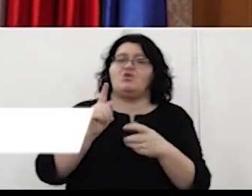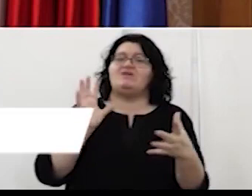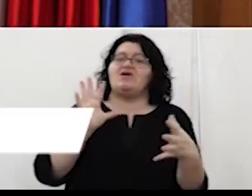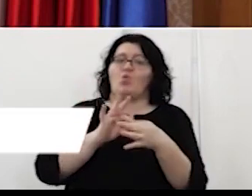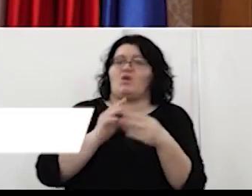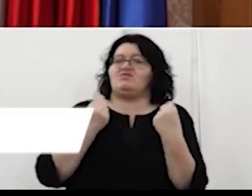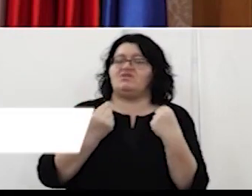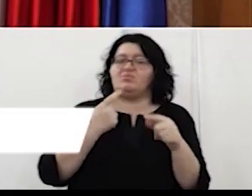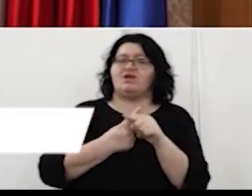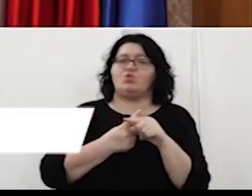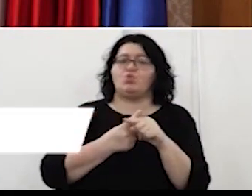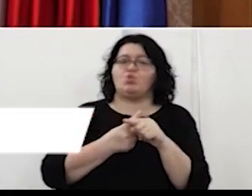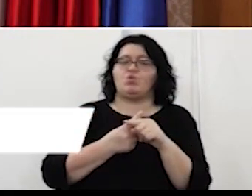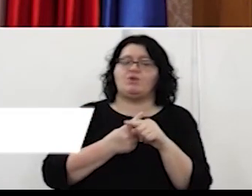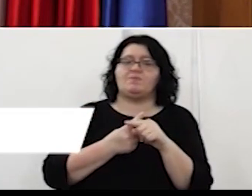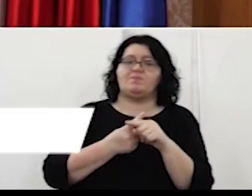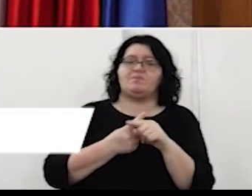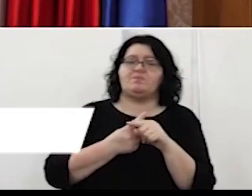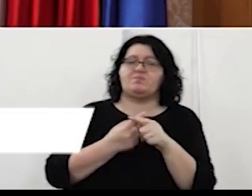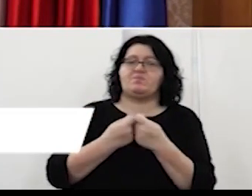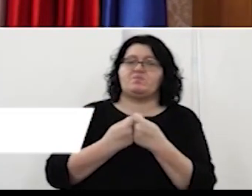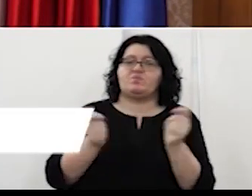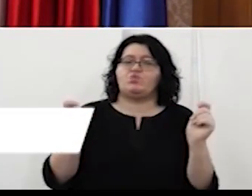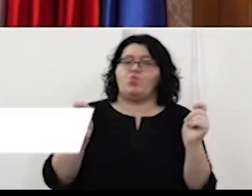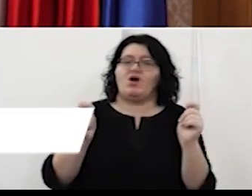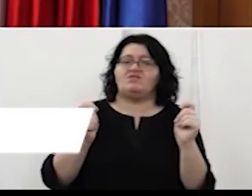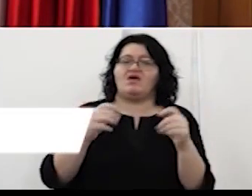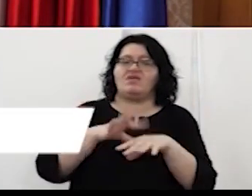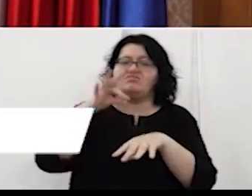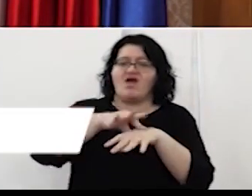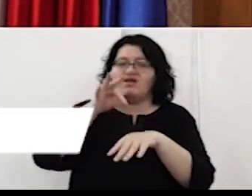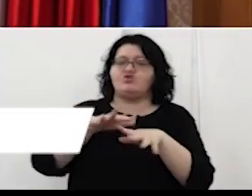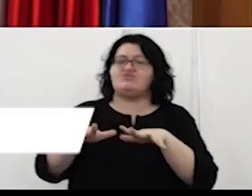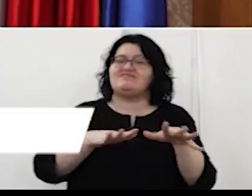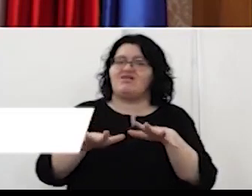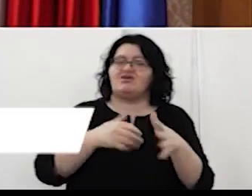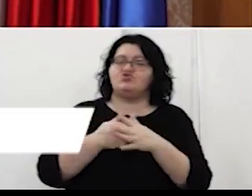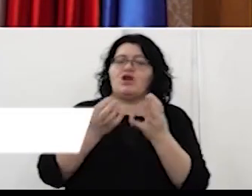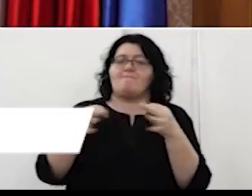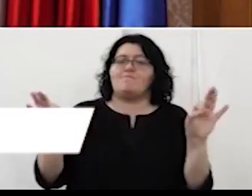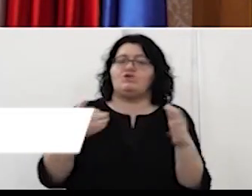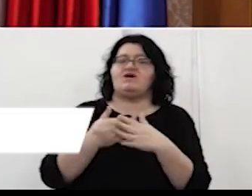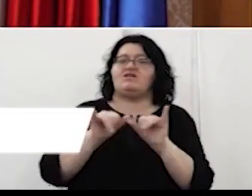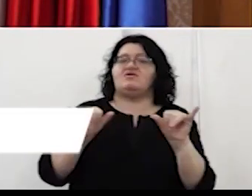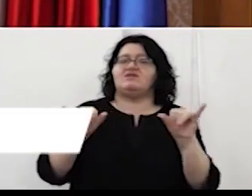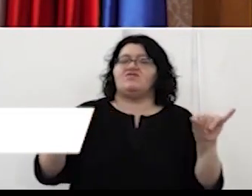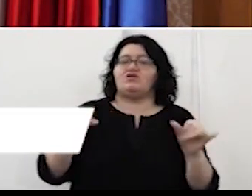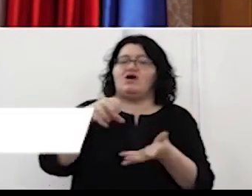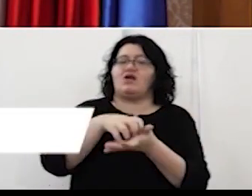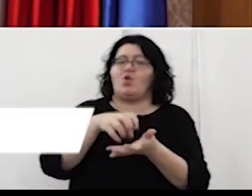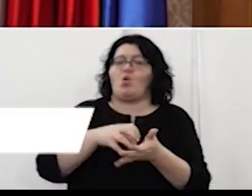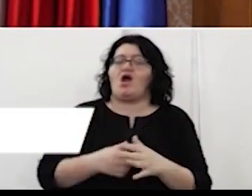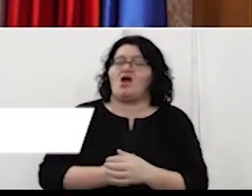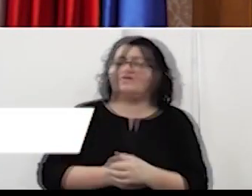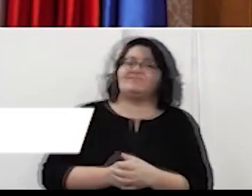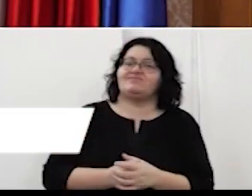conectat de toate ideile și strategiile moderne de dezvoltare